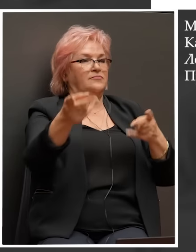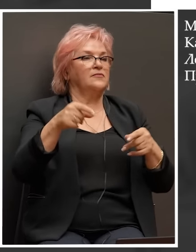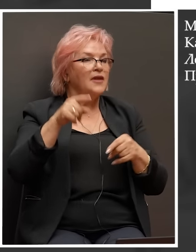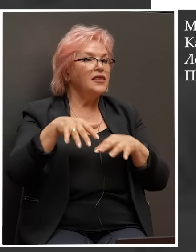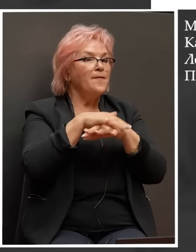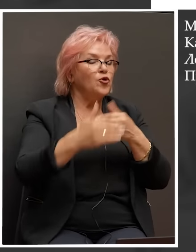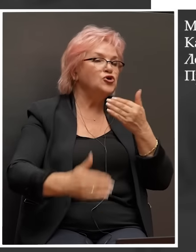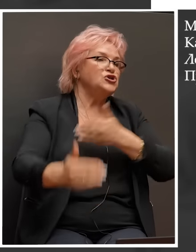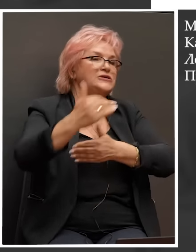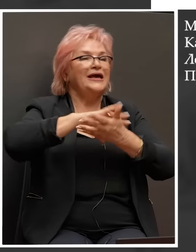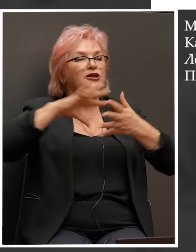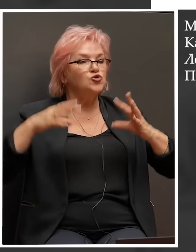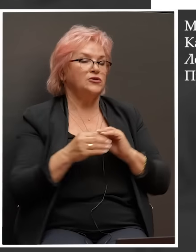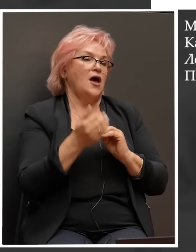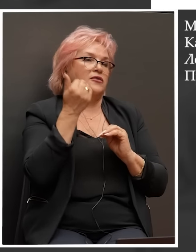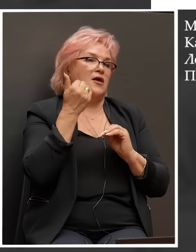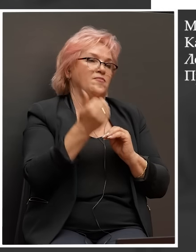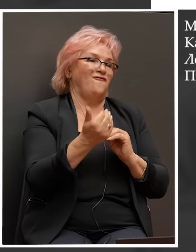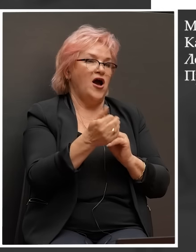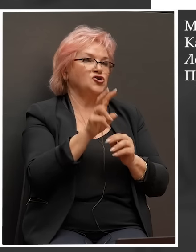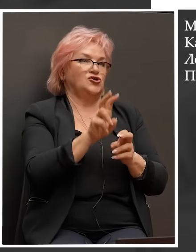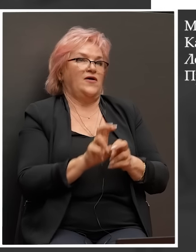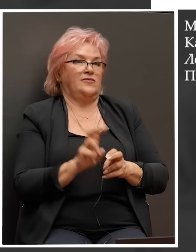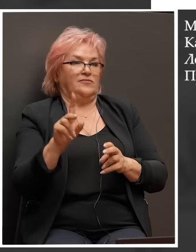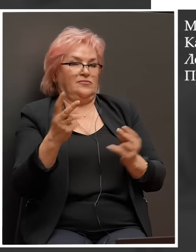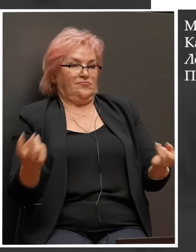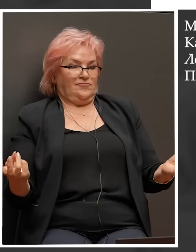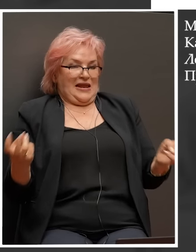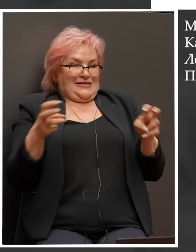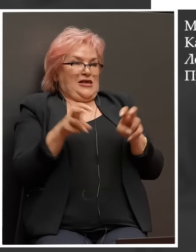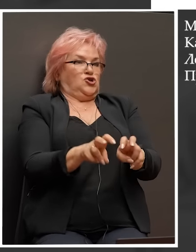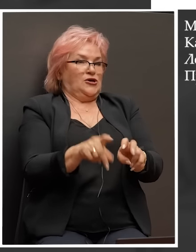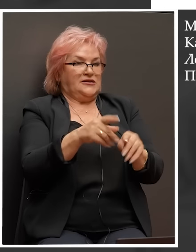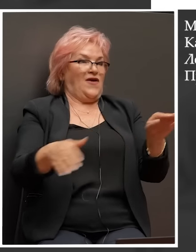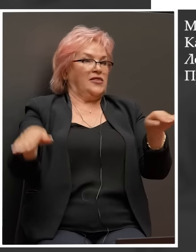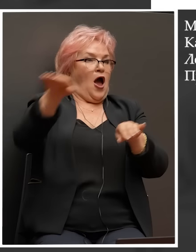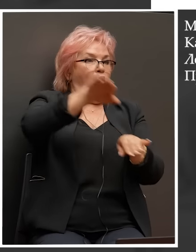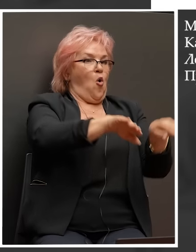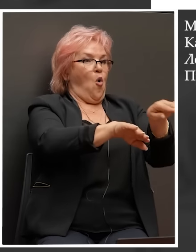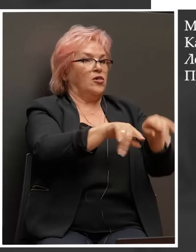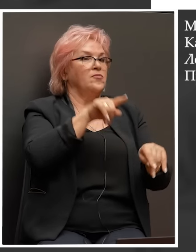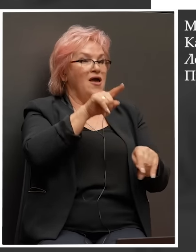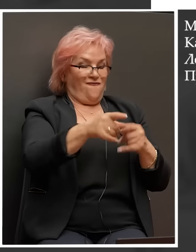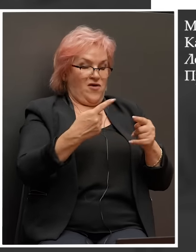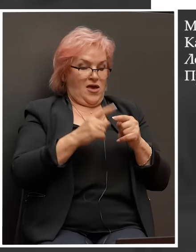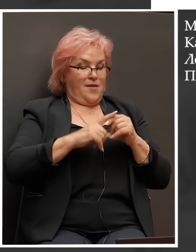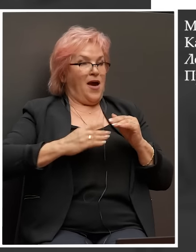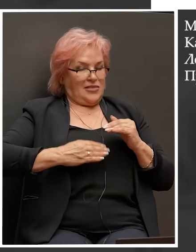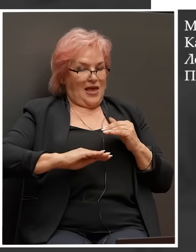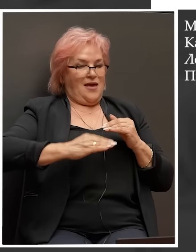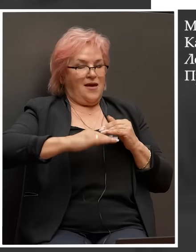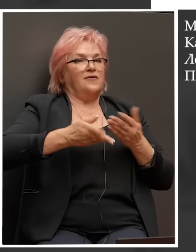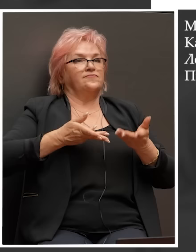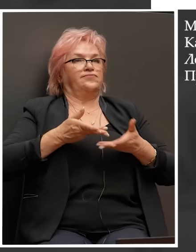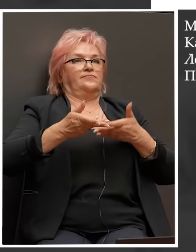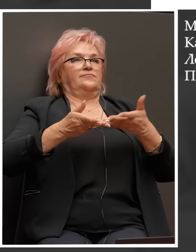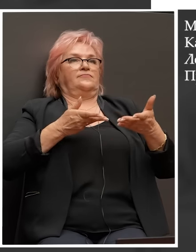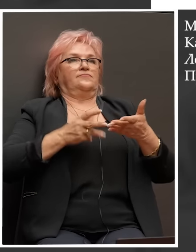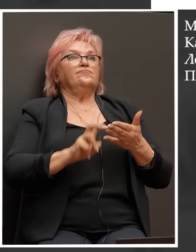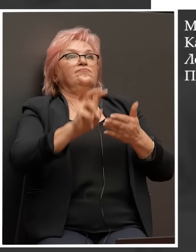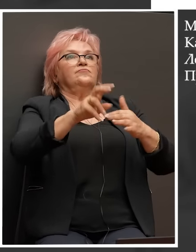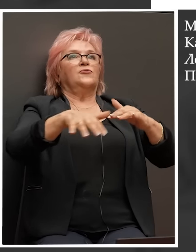становится результатом вашего взошествия на этот холм. Вы идете по этой пологой лестнице, и вы выходите, и